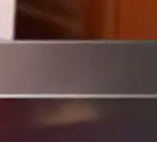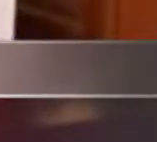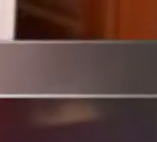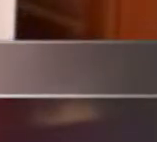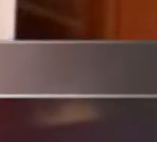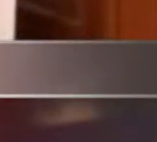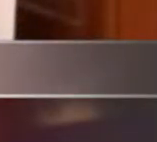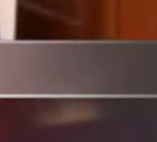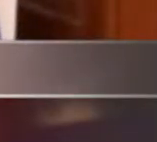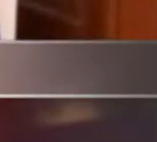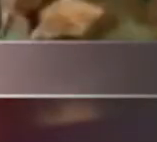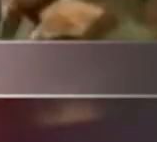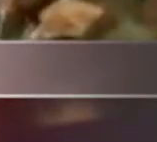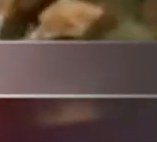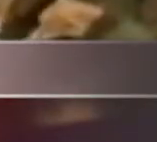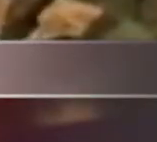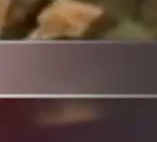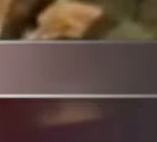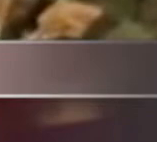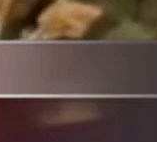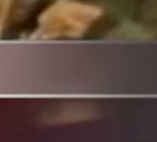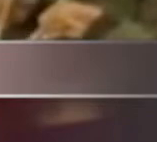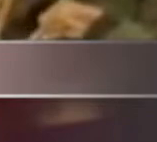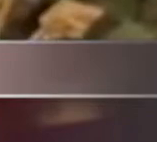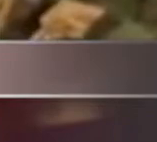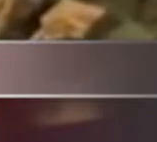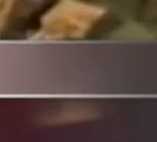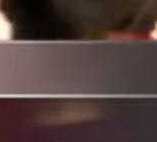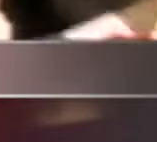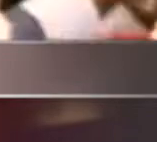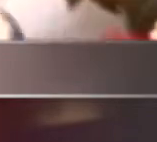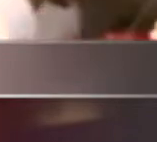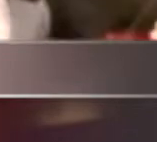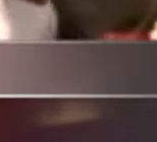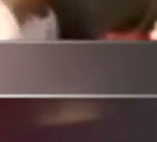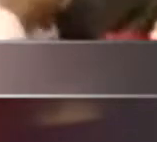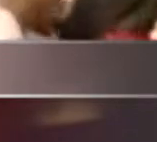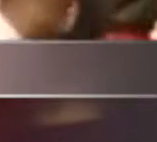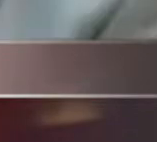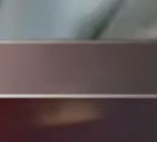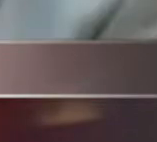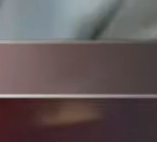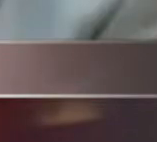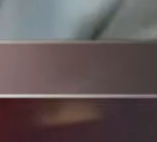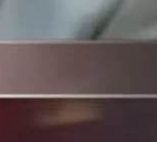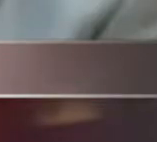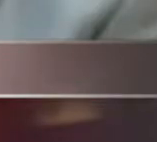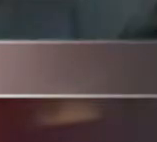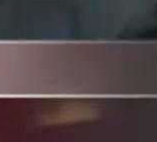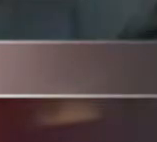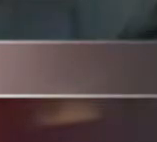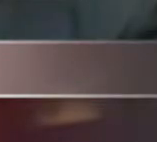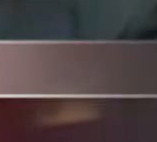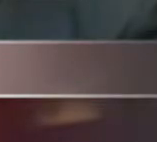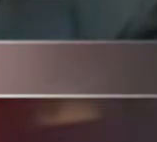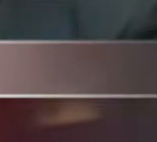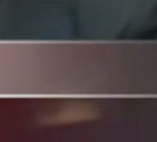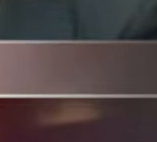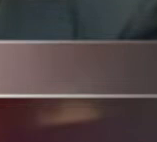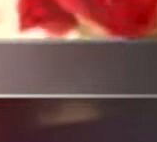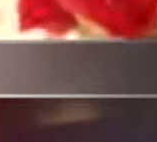Shirika la utangazaji la Kenya KBC lapata idhini ya kupeperusha mashindano manane ya michezo kuanzia Ijumaa hii.